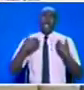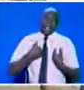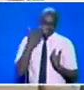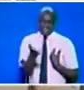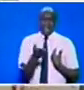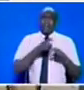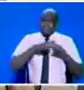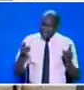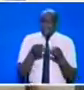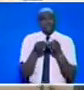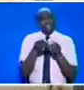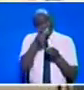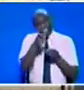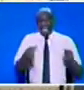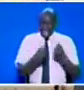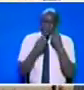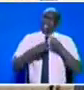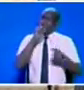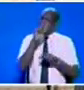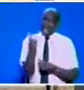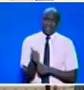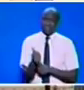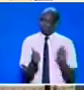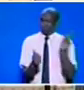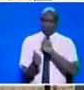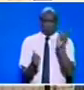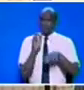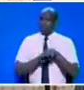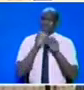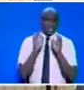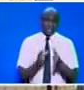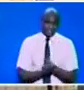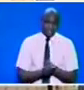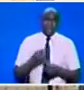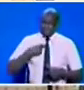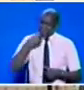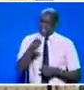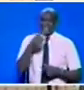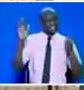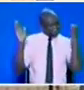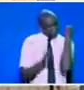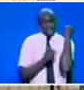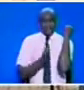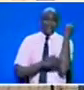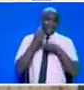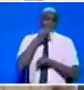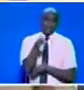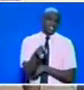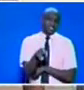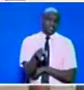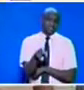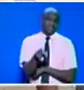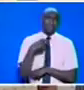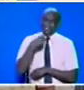should go to such a stench of killing each other. I condemn the whole action.